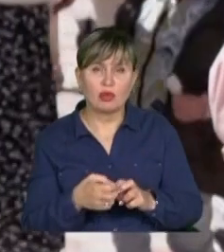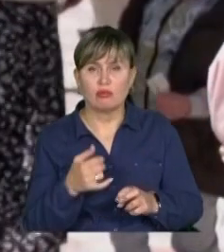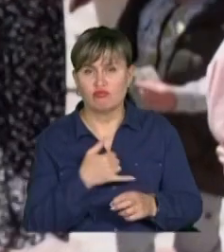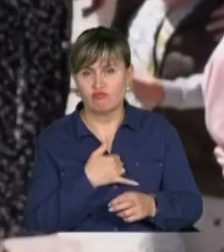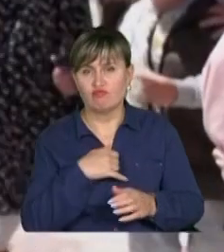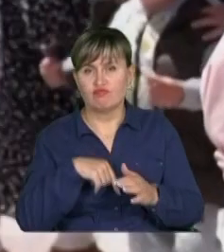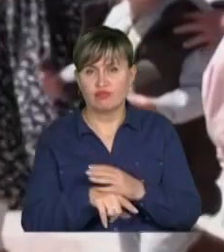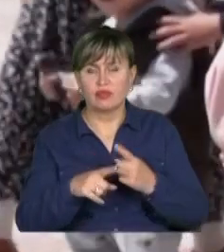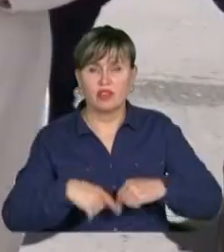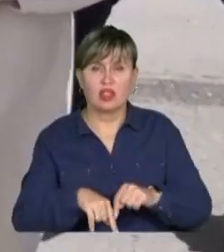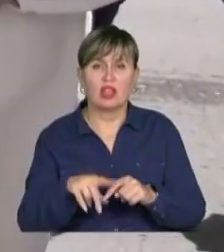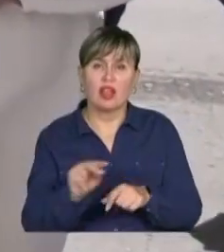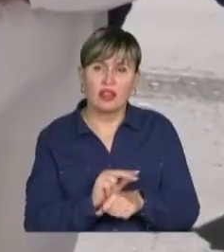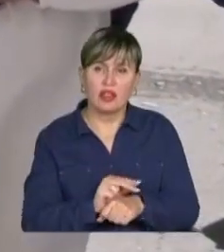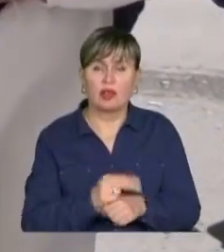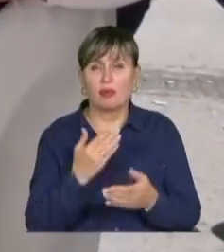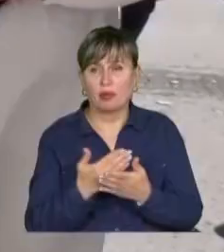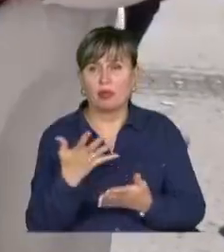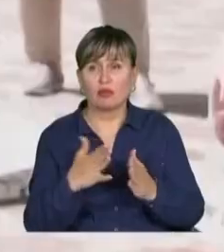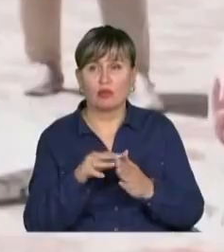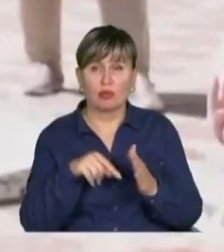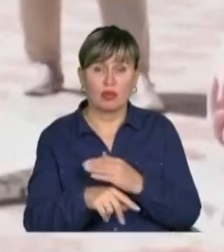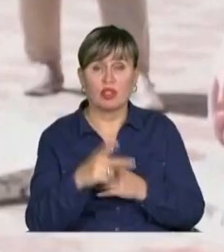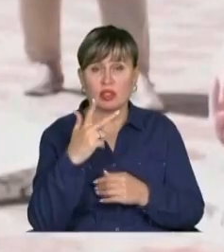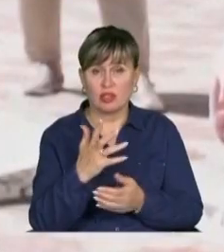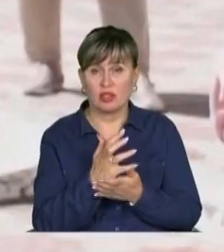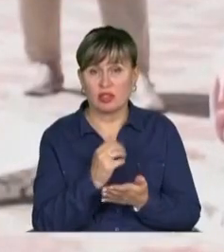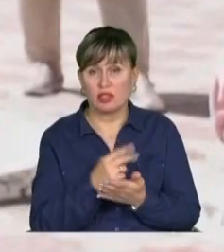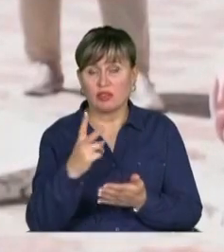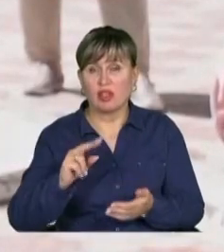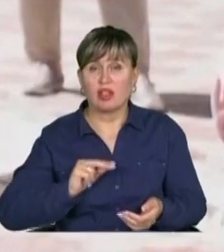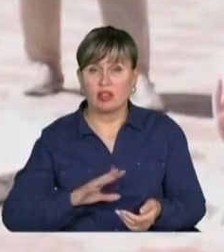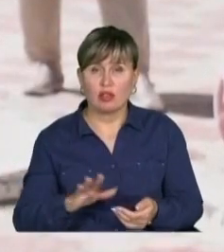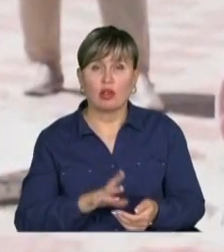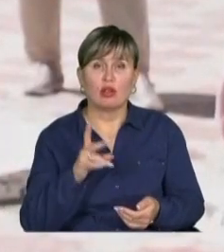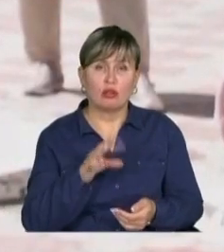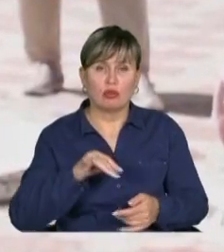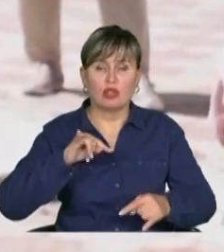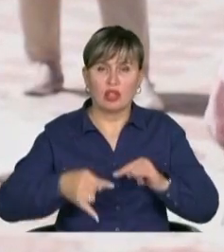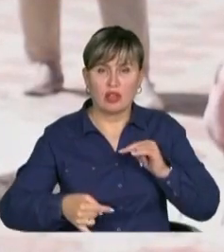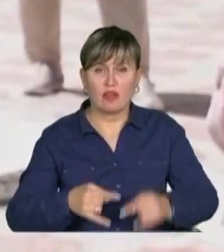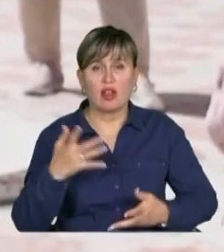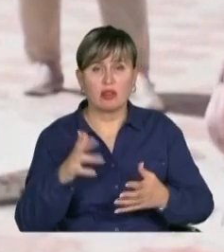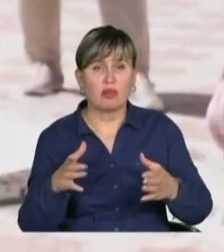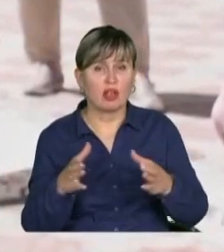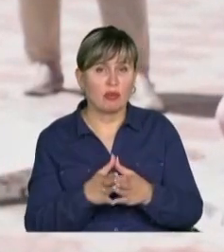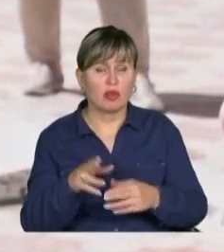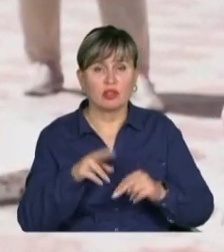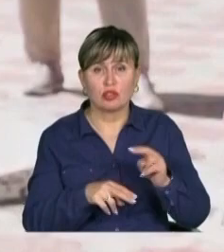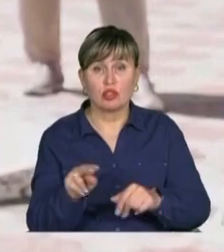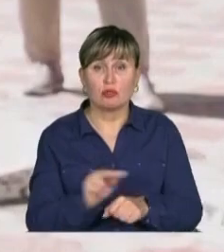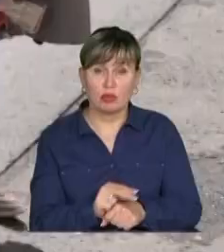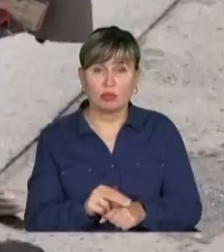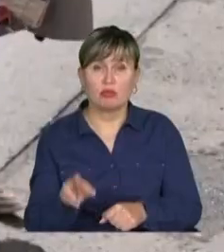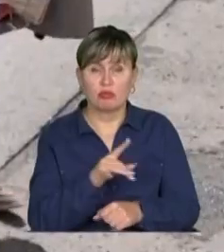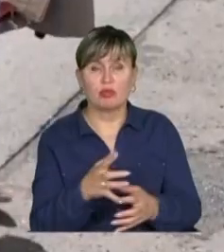подстанция. Ее бы отремонтировать. К примеру, если в доме 3 резервуара, 2 из них не работают, но дырявая. Если бы компания застройщика починила, мы